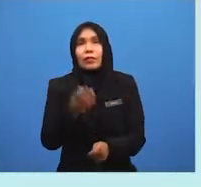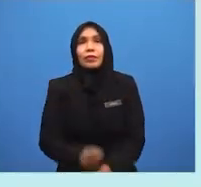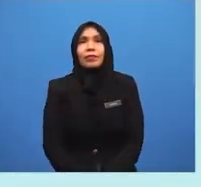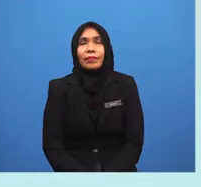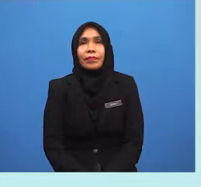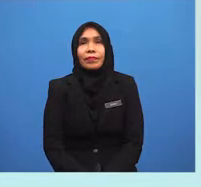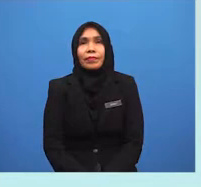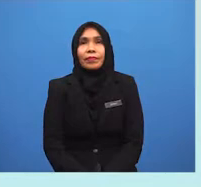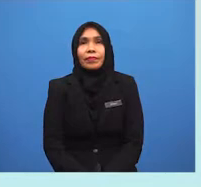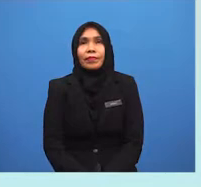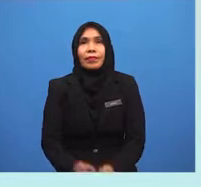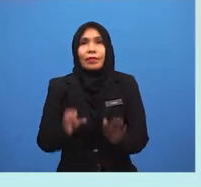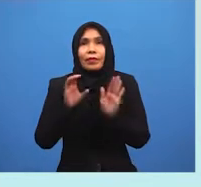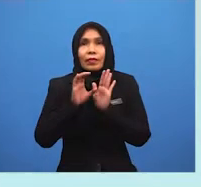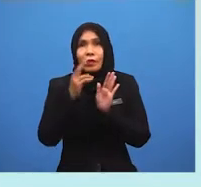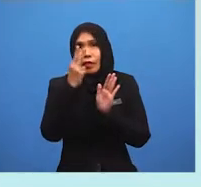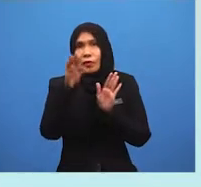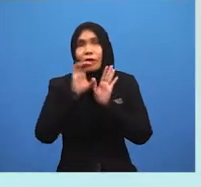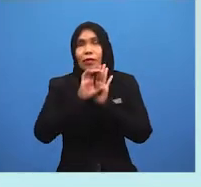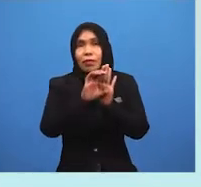Cuba perhatikan gambar ini.